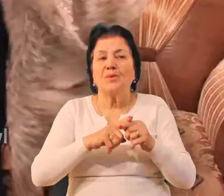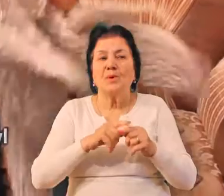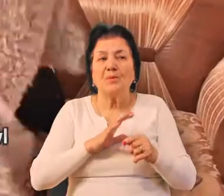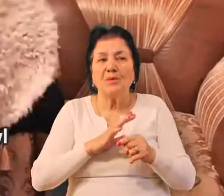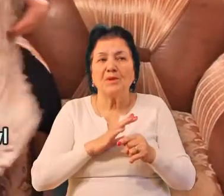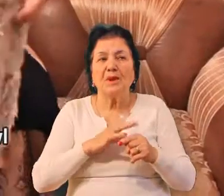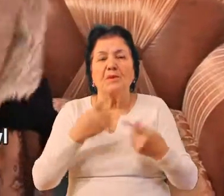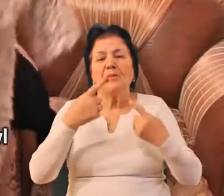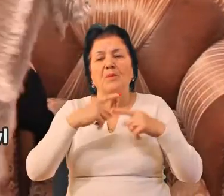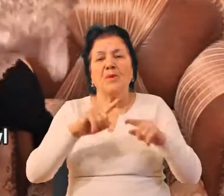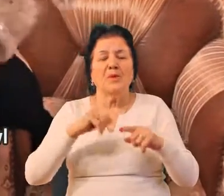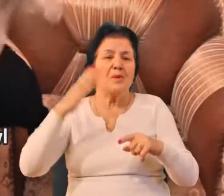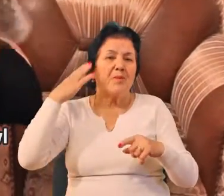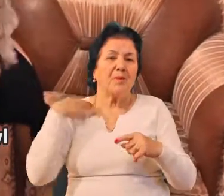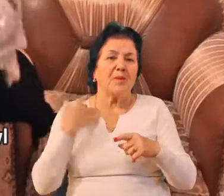bu da şaldır.